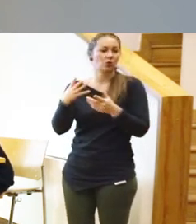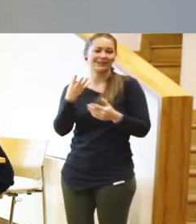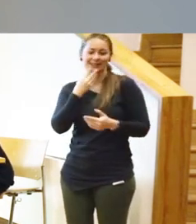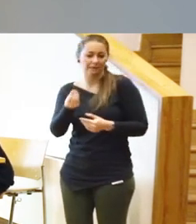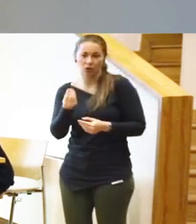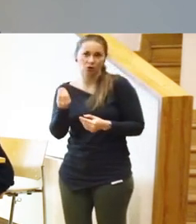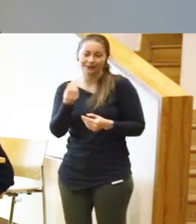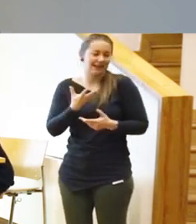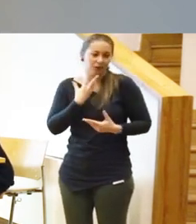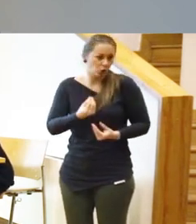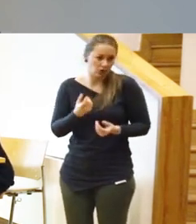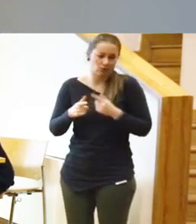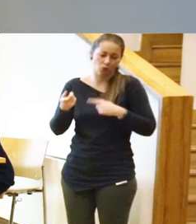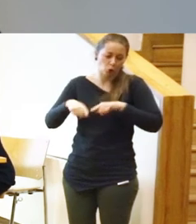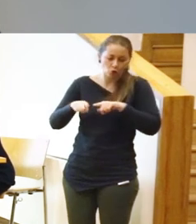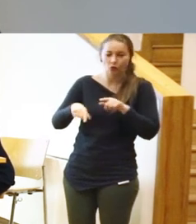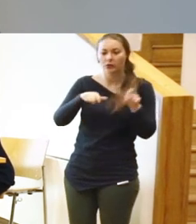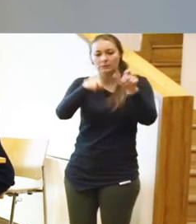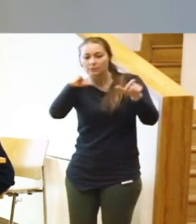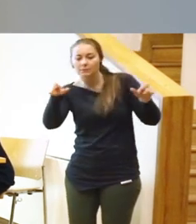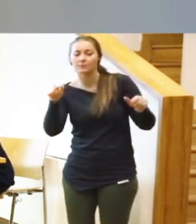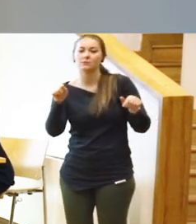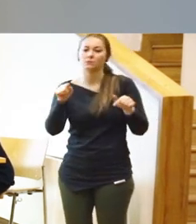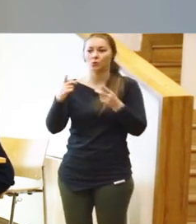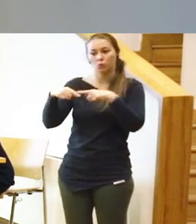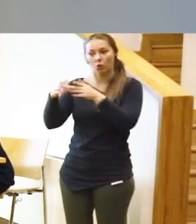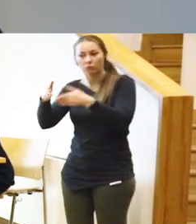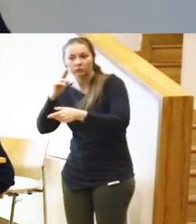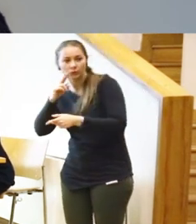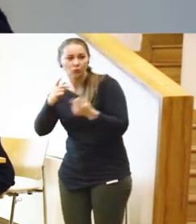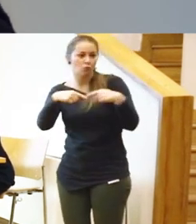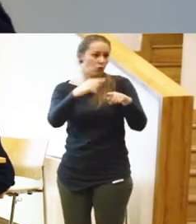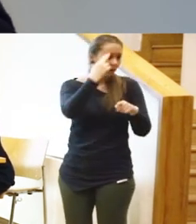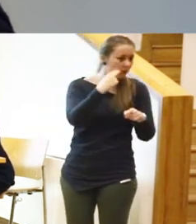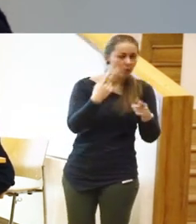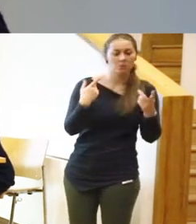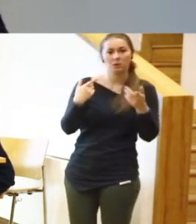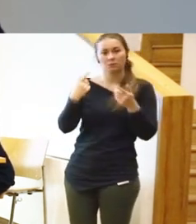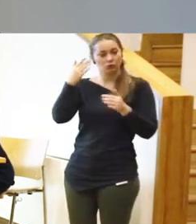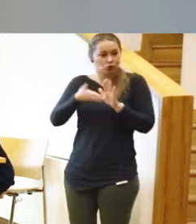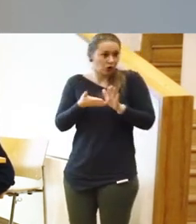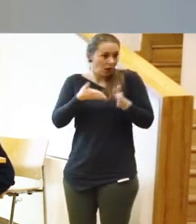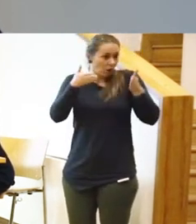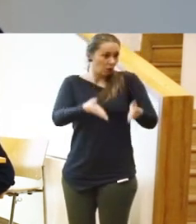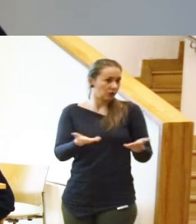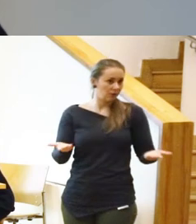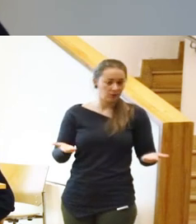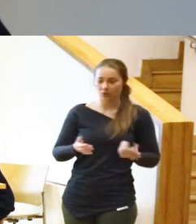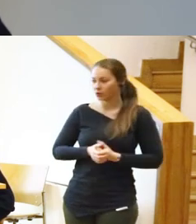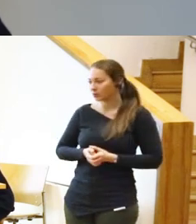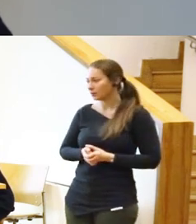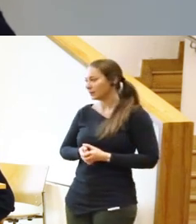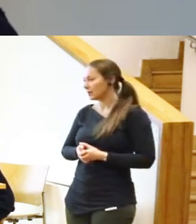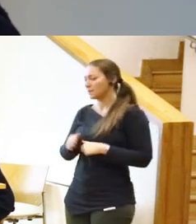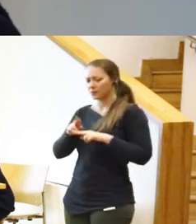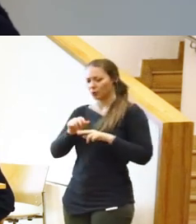slovo disability, které samozřejmě může znamenat daleko víc než to, co jsme tady zatím slyšeli. Já se k tomu ještě za